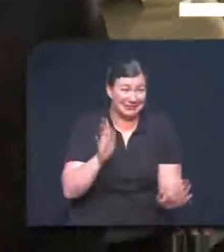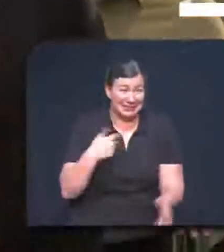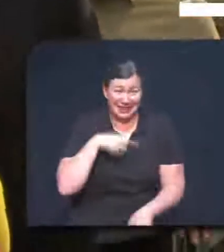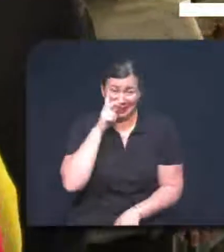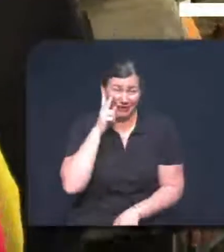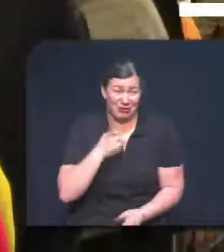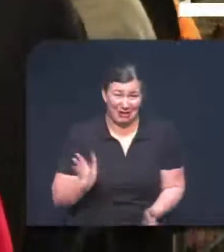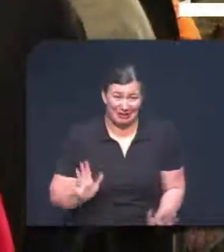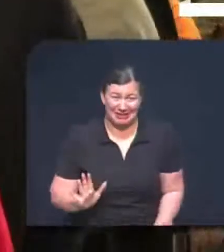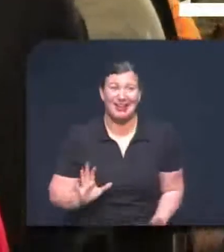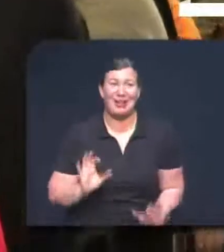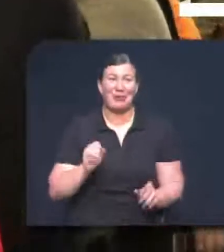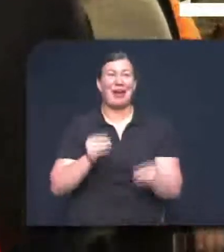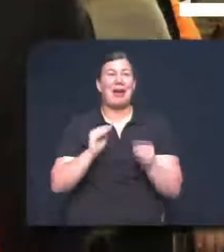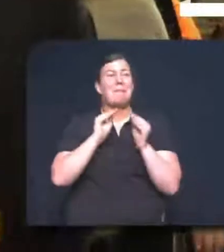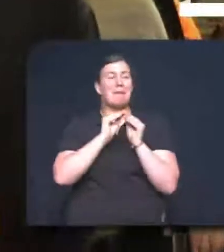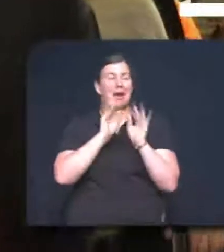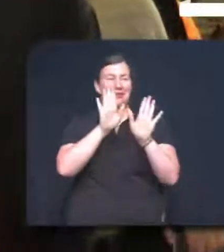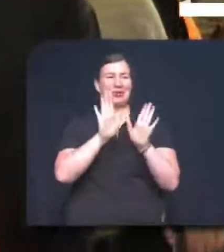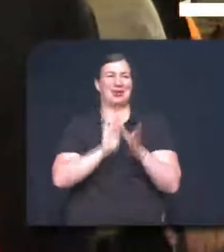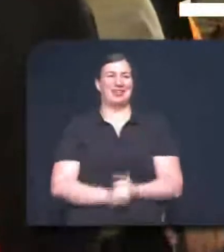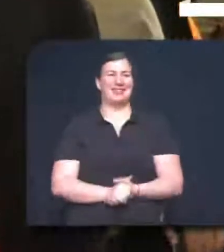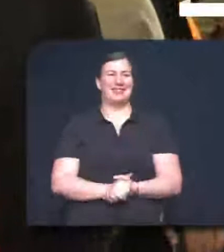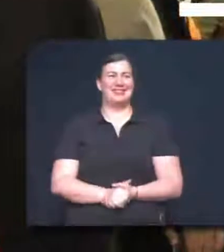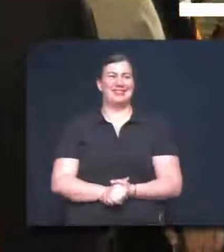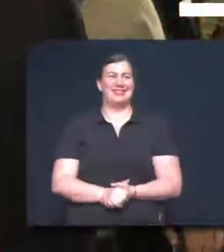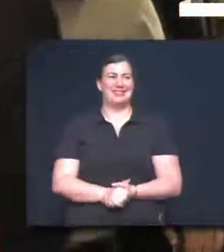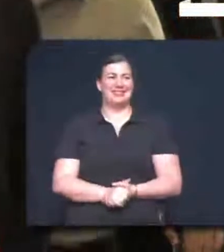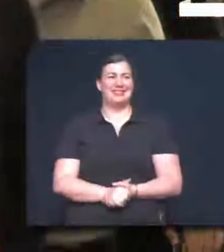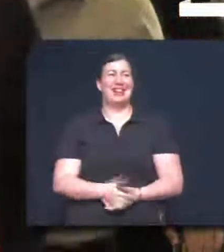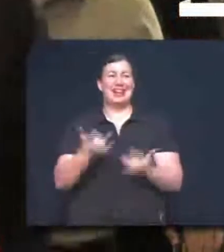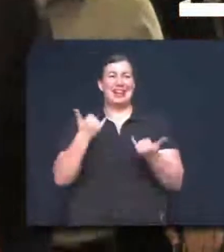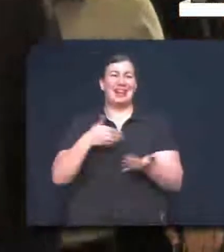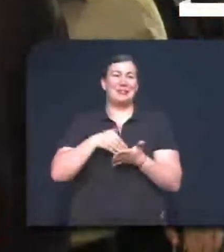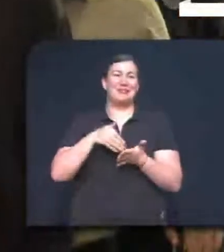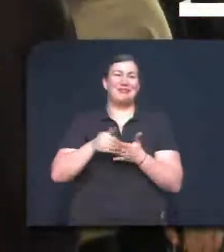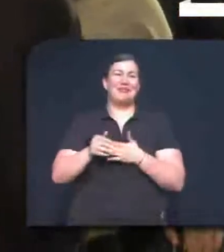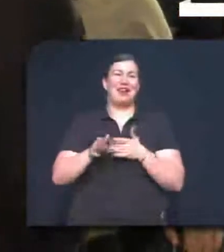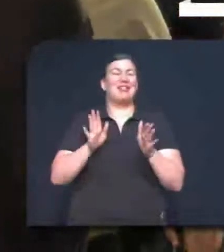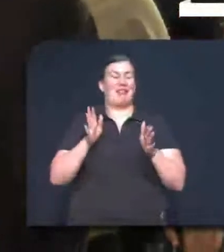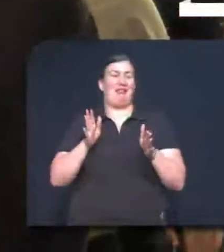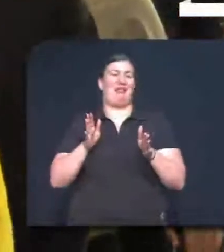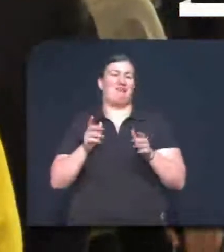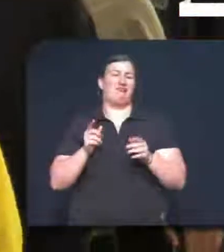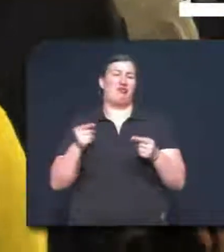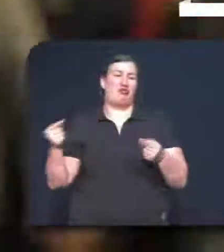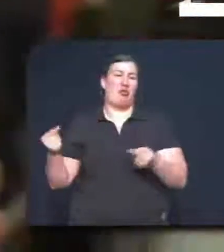passt schon ich vertraue dir da mal wir machen bei contra weiter okay